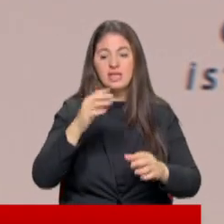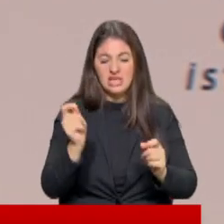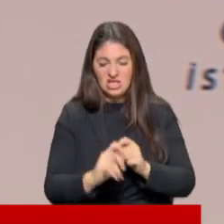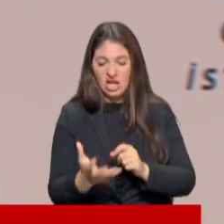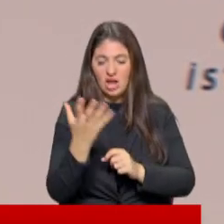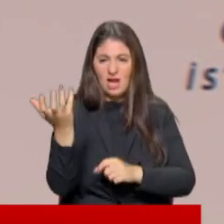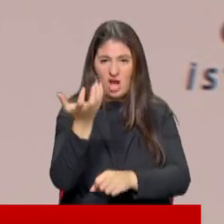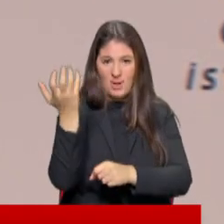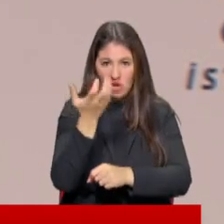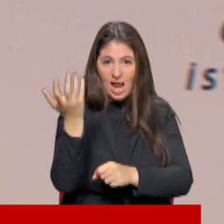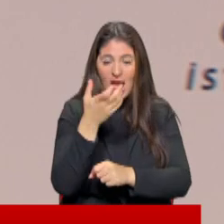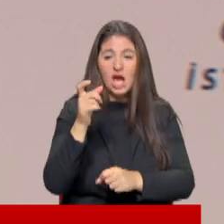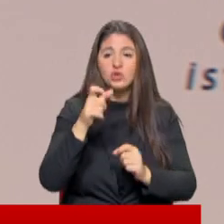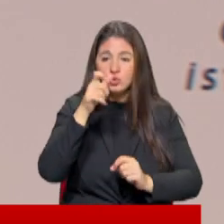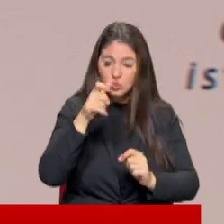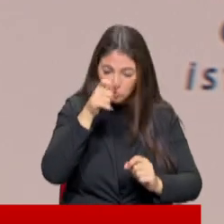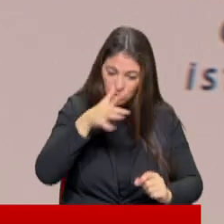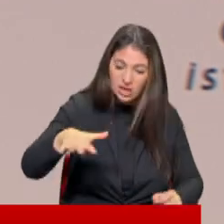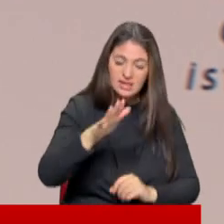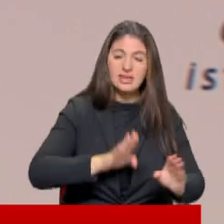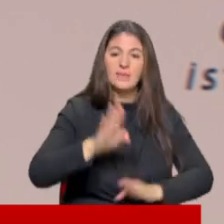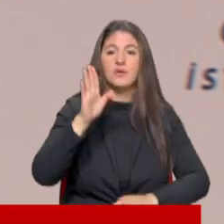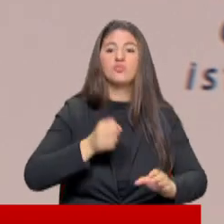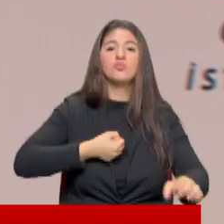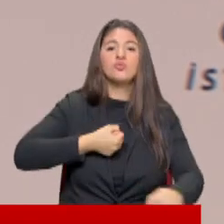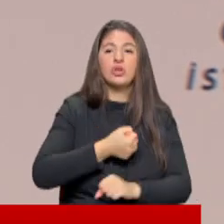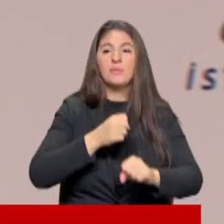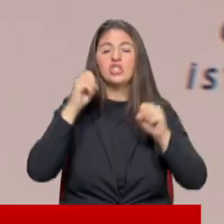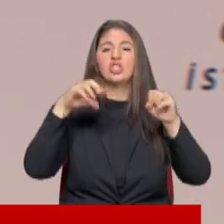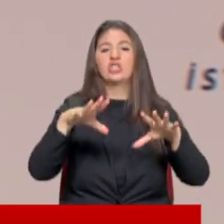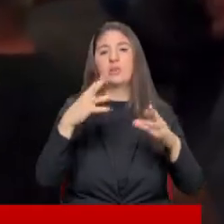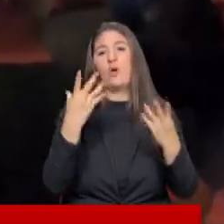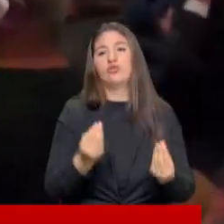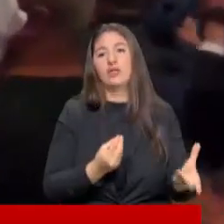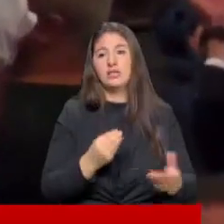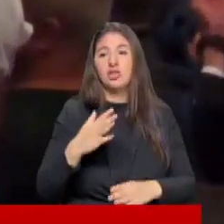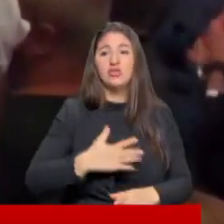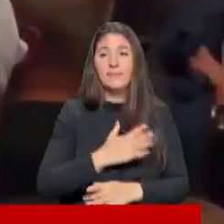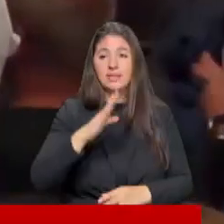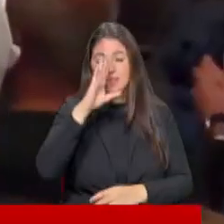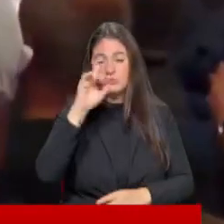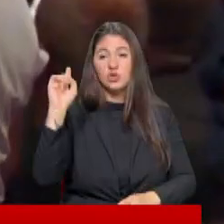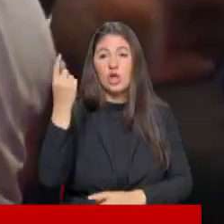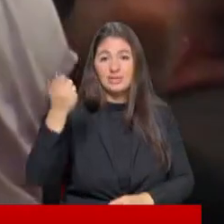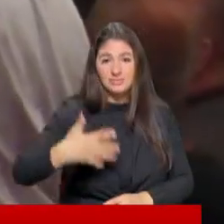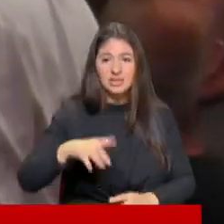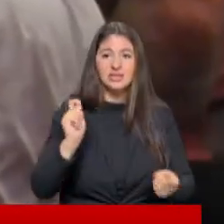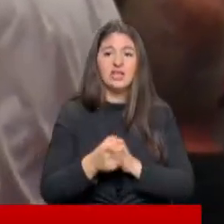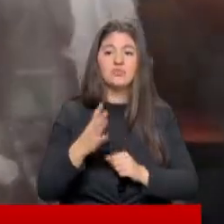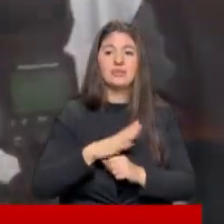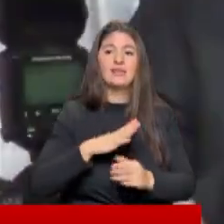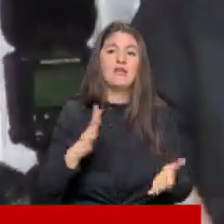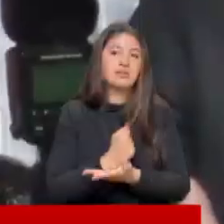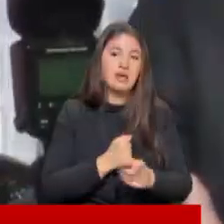yakılacak bir meşale Türkiye'deki demokrasi mücadelemize ışık olacaktır. CHP'nin İstanbul yönetimini değişim